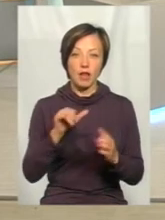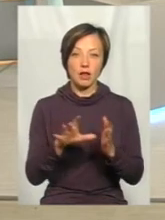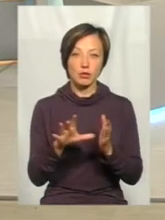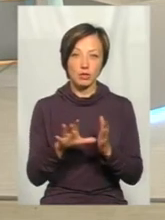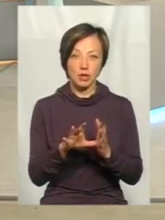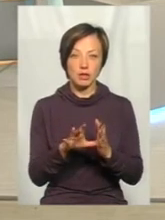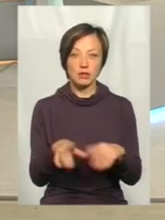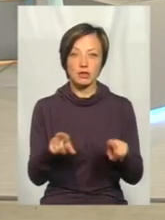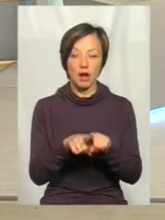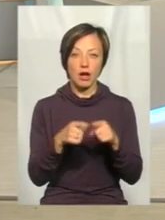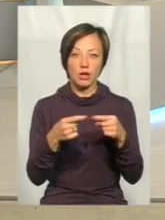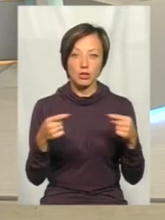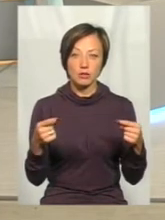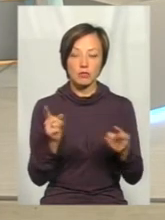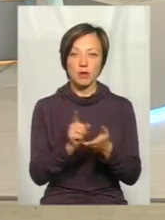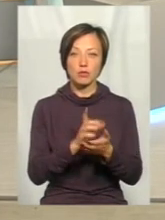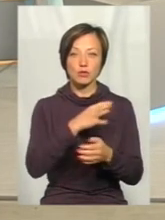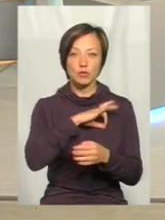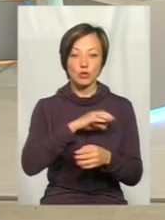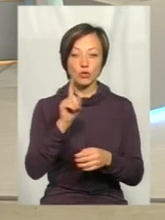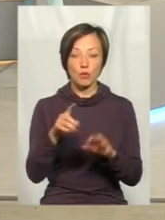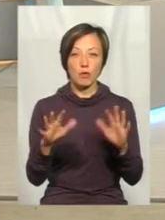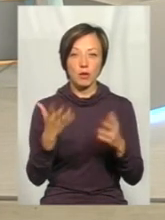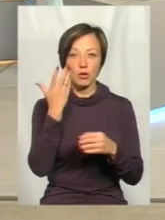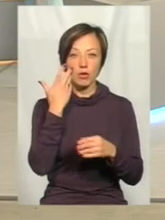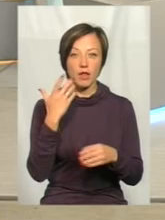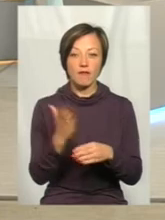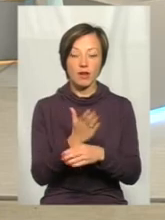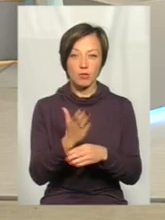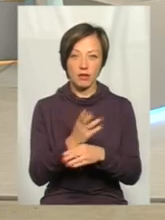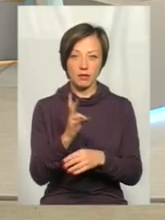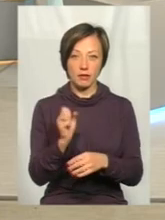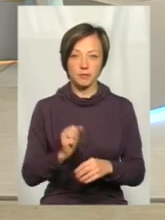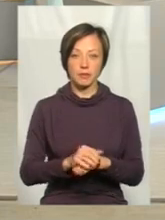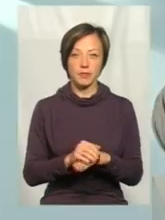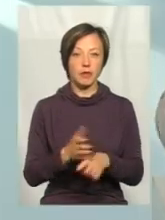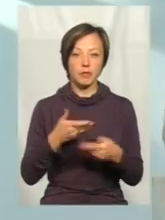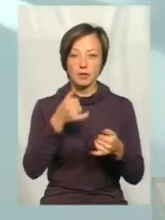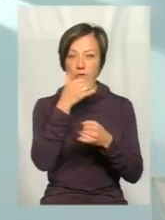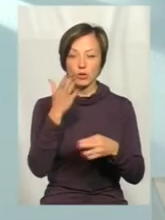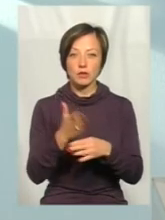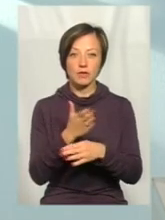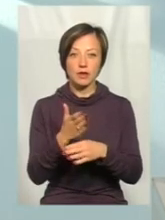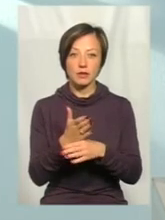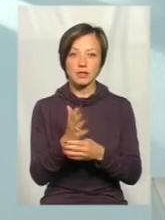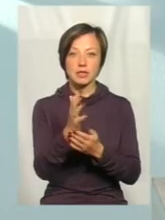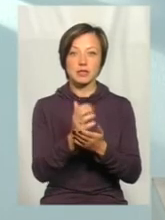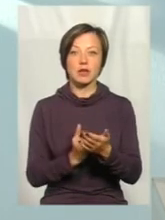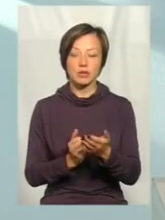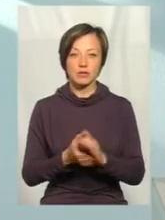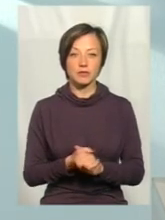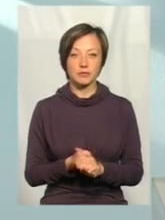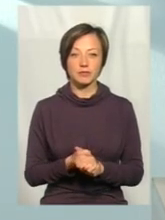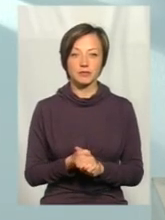електроенергії така річ, що має енергія бути спожита в той момент, коли вона вироблена. І ми не можемо виробити